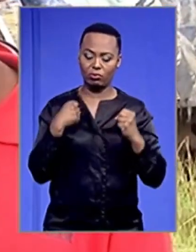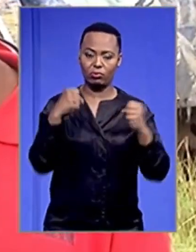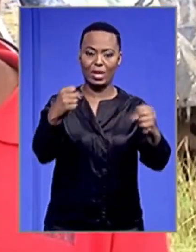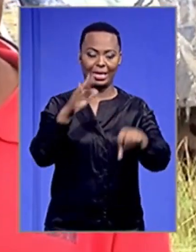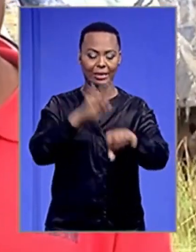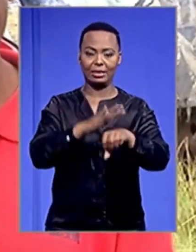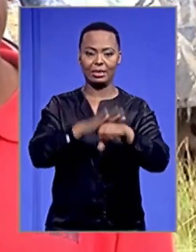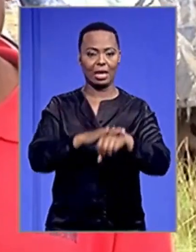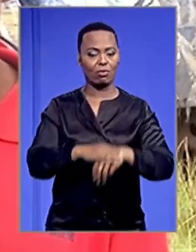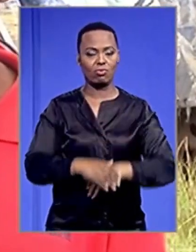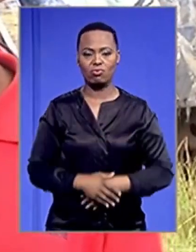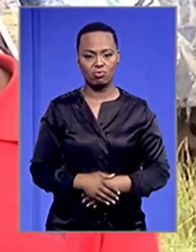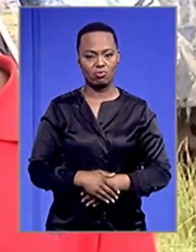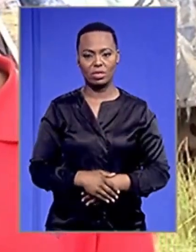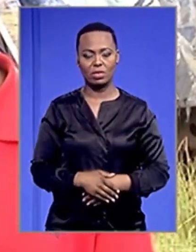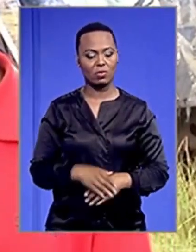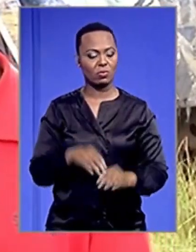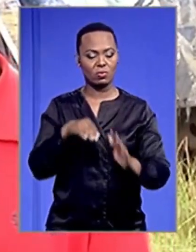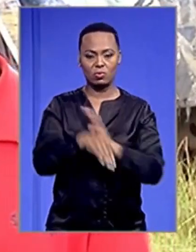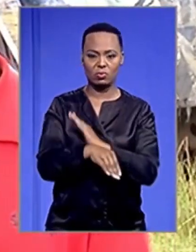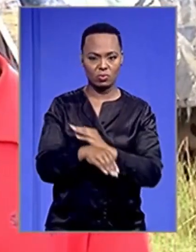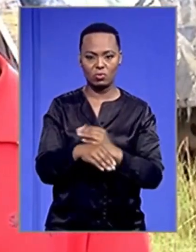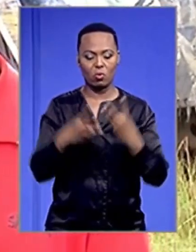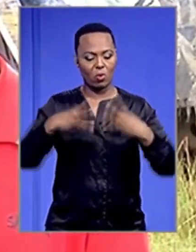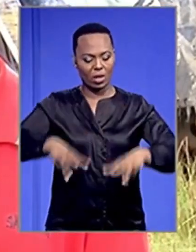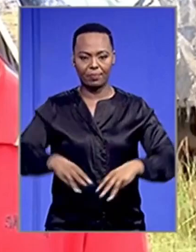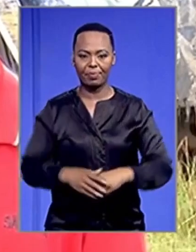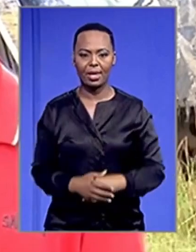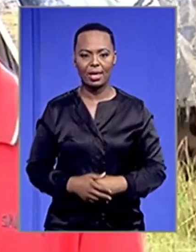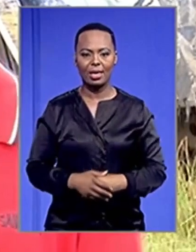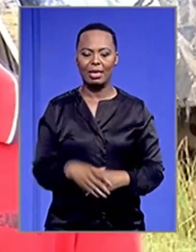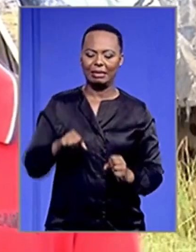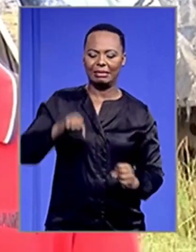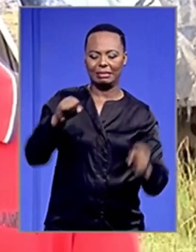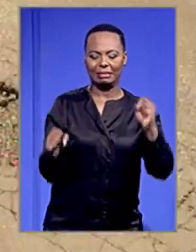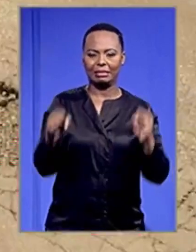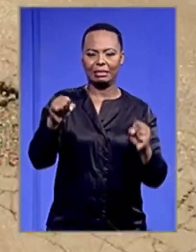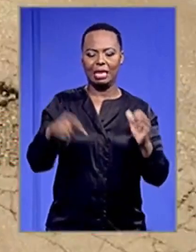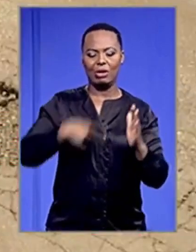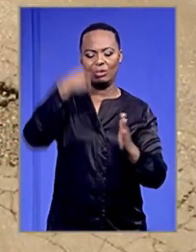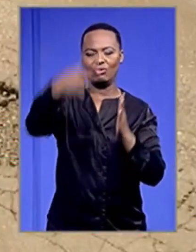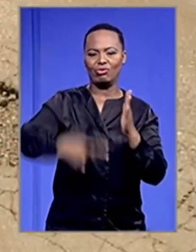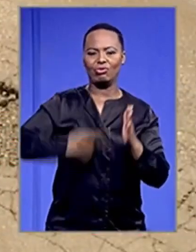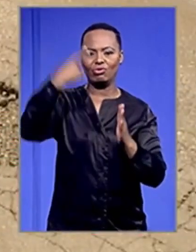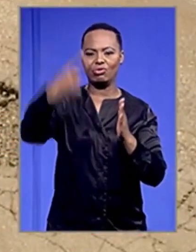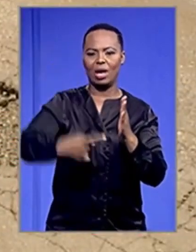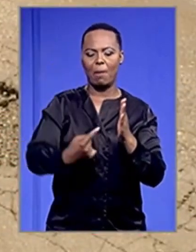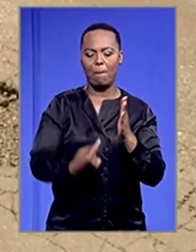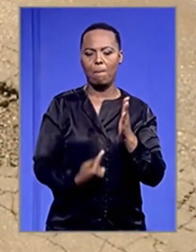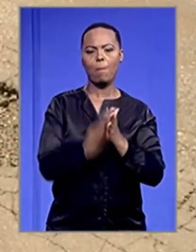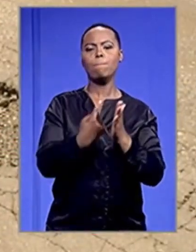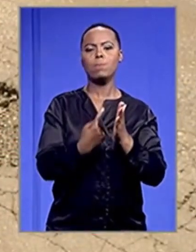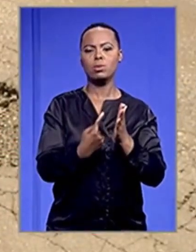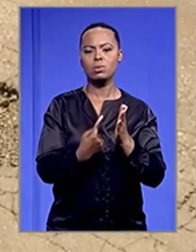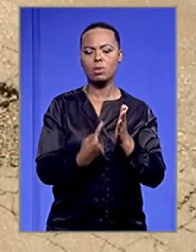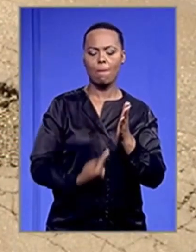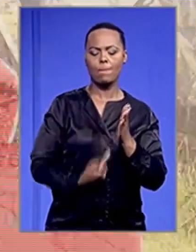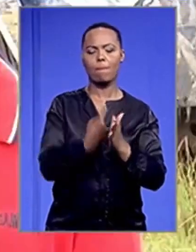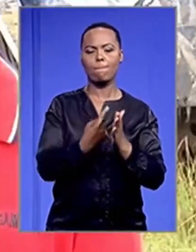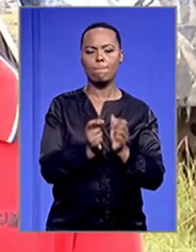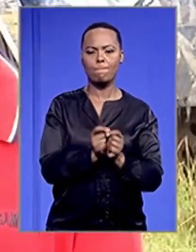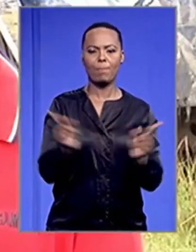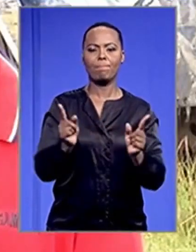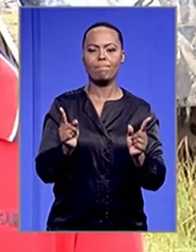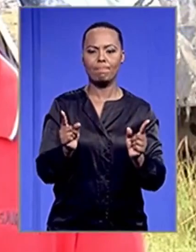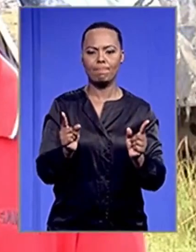mpe ya ra bakela hore re kganna ha bohloko ka baka la di-pothole re senyetsa ditaere, e baka hore batho ba tjhaisane ka dikoloi, ba ka